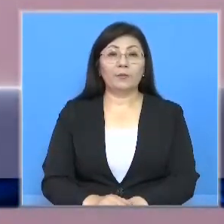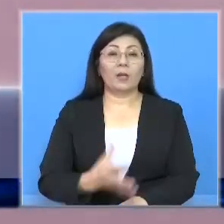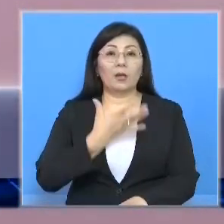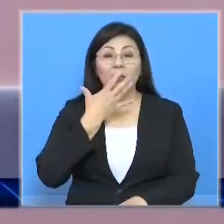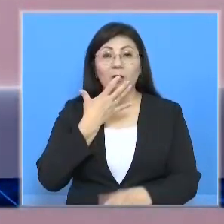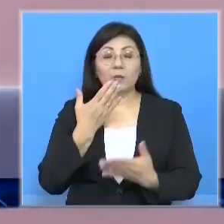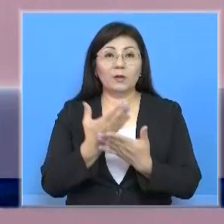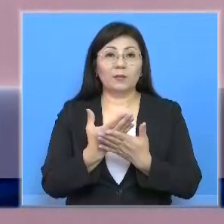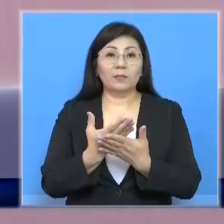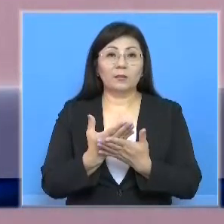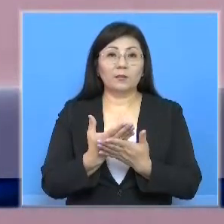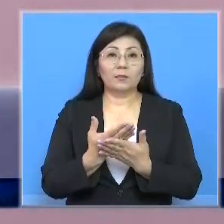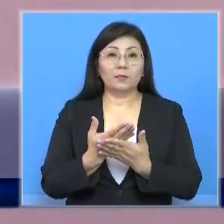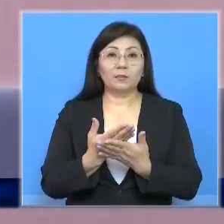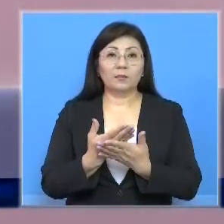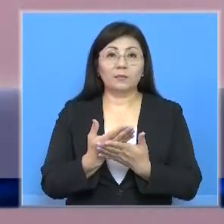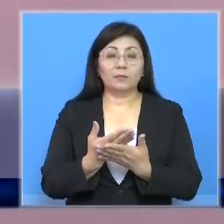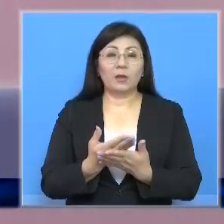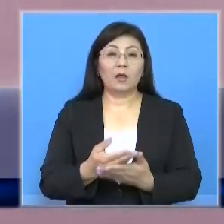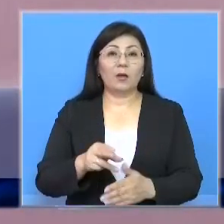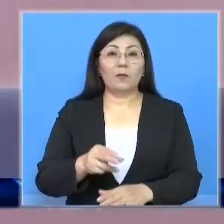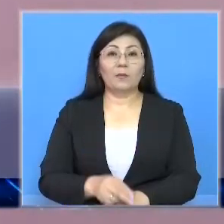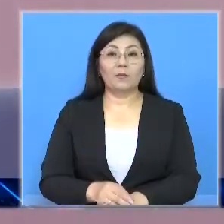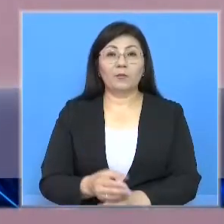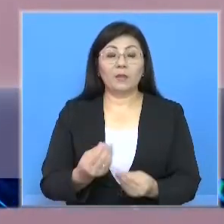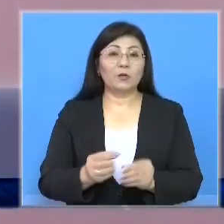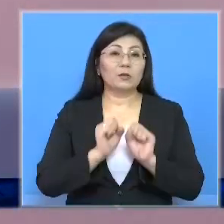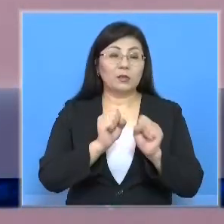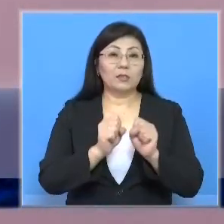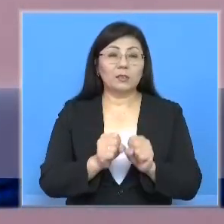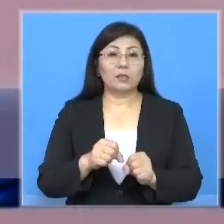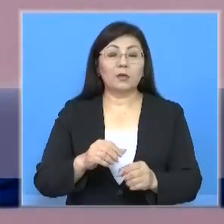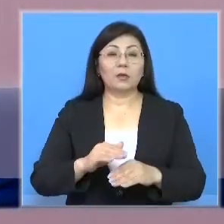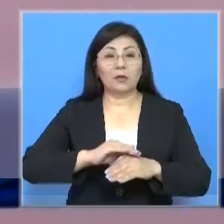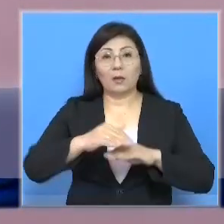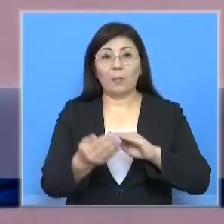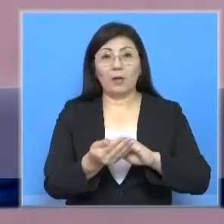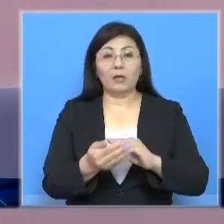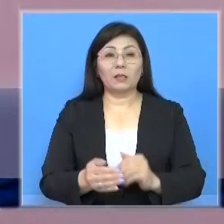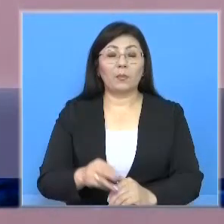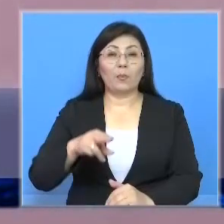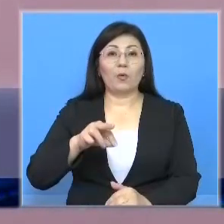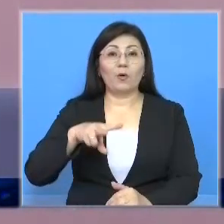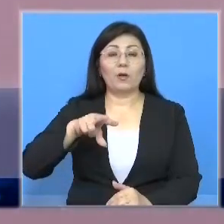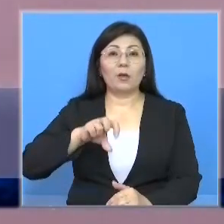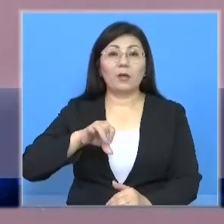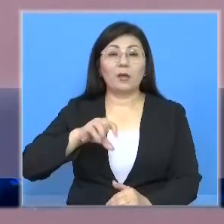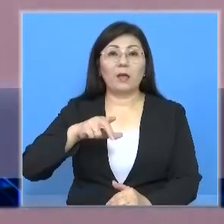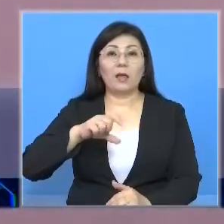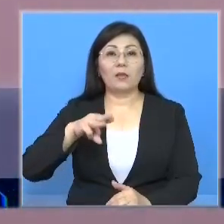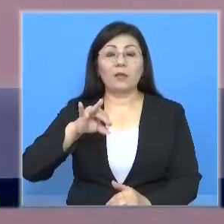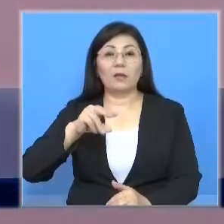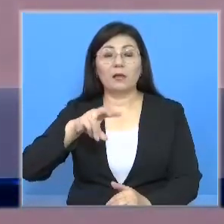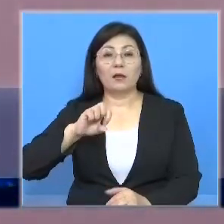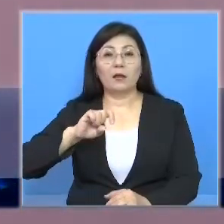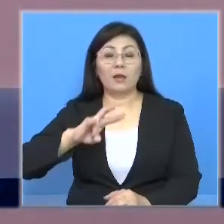теплоизоляционным слоем из полиуретана с гидрозащитным покрытием из полиэтилена для подземной прокладки.